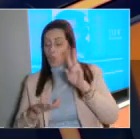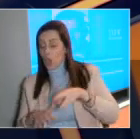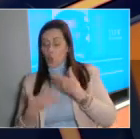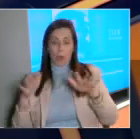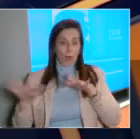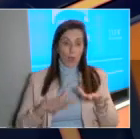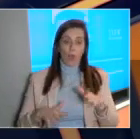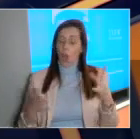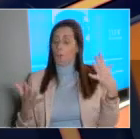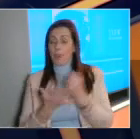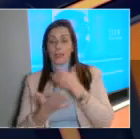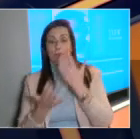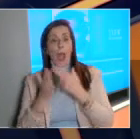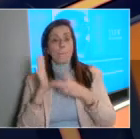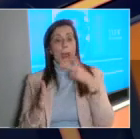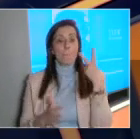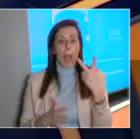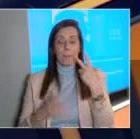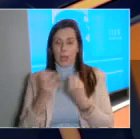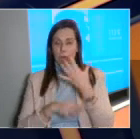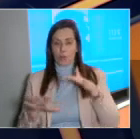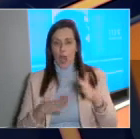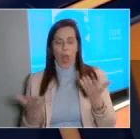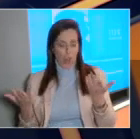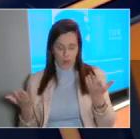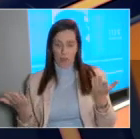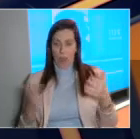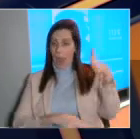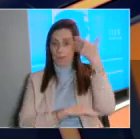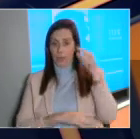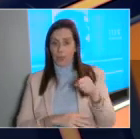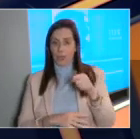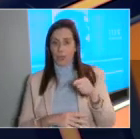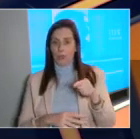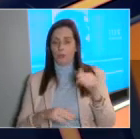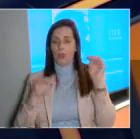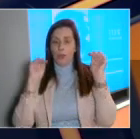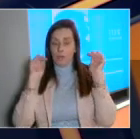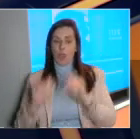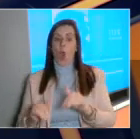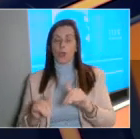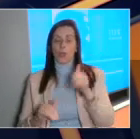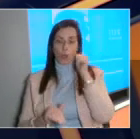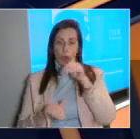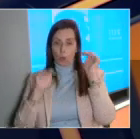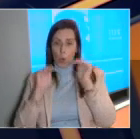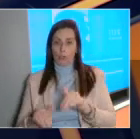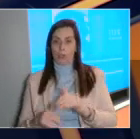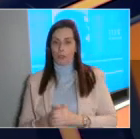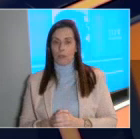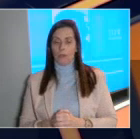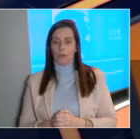או לא קמה, לא מצליחים כבר פעמיים להרכיב ממשלה. המדינה הולכת וקורסת מיום ליום,